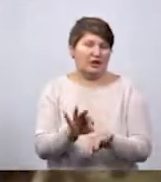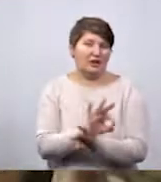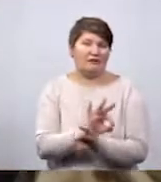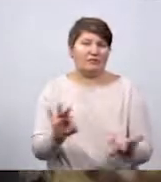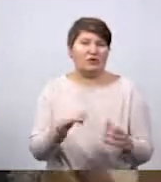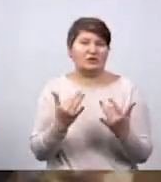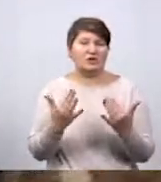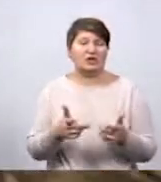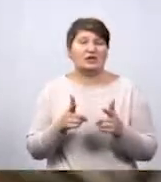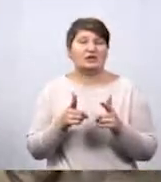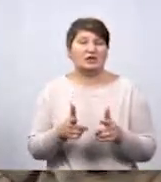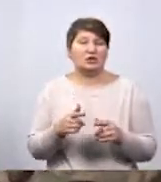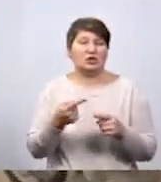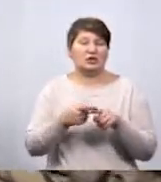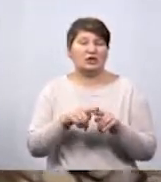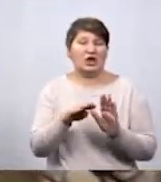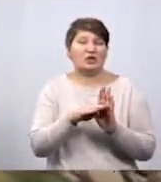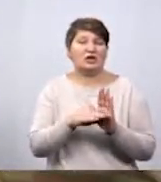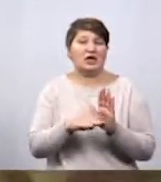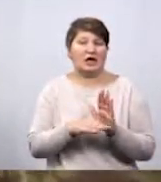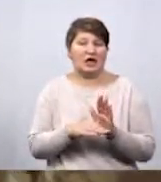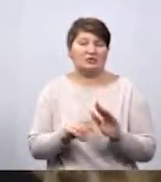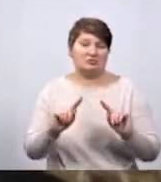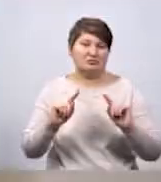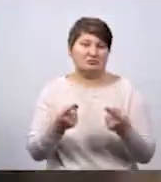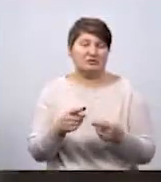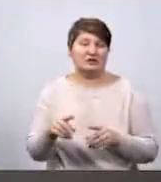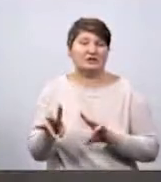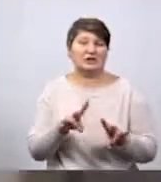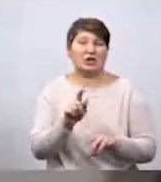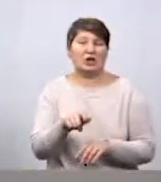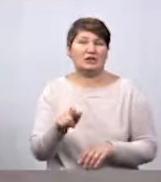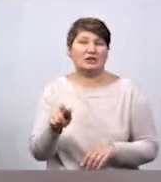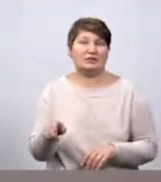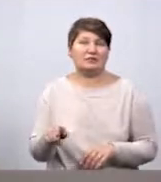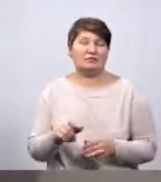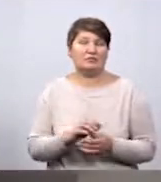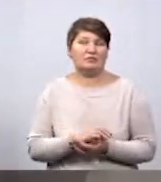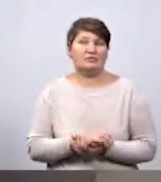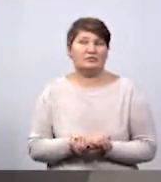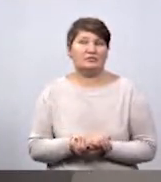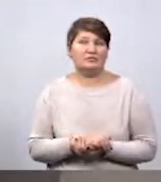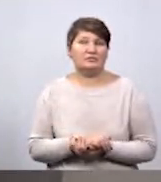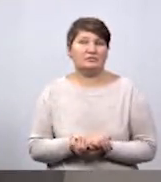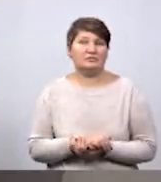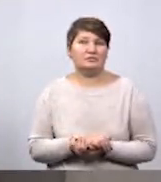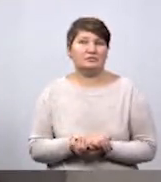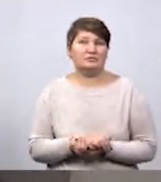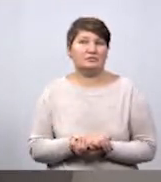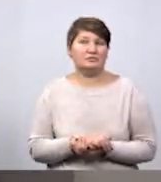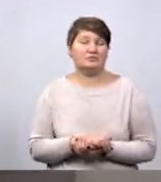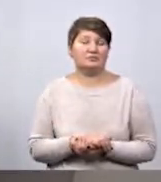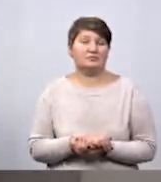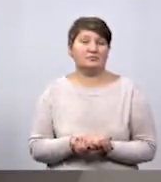оскільки згідно з відпрацьованою схемою знешкодили умовних терористів. Обшук! Проведіть обшук!